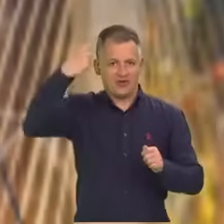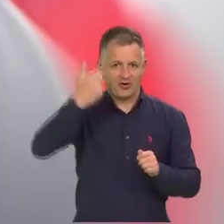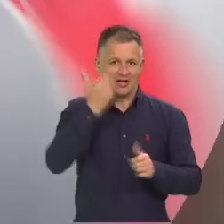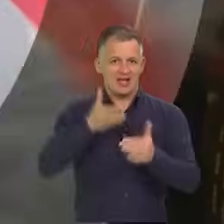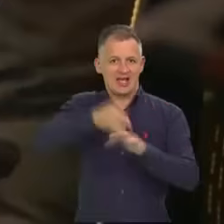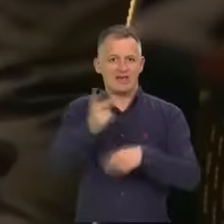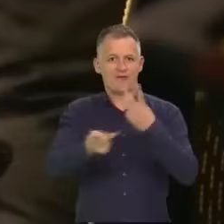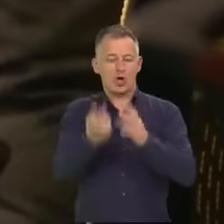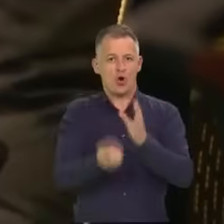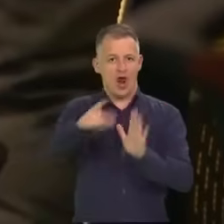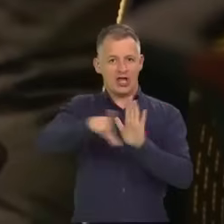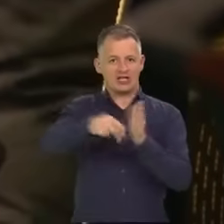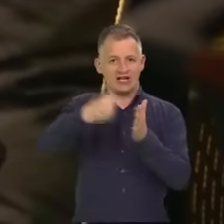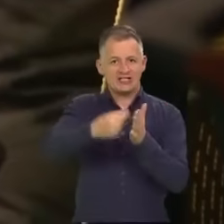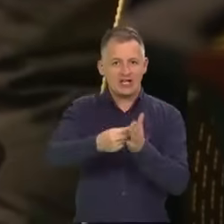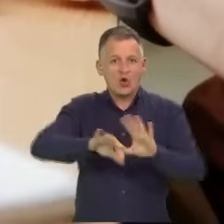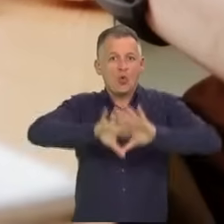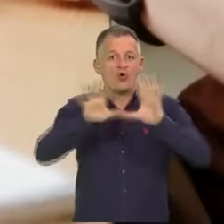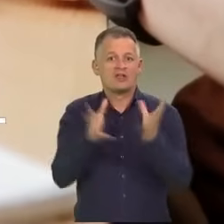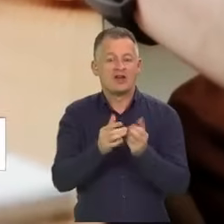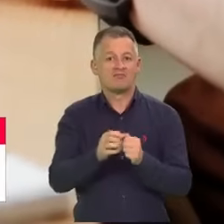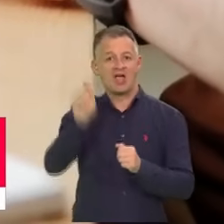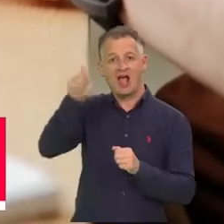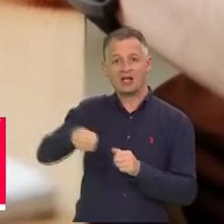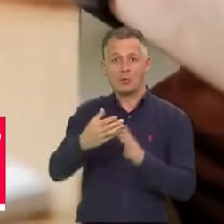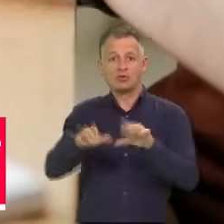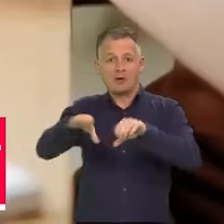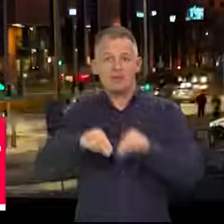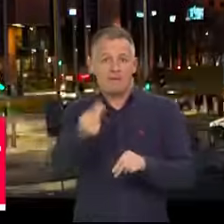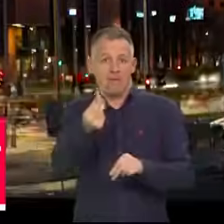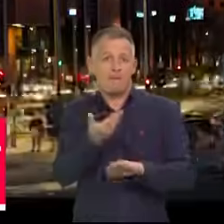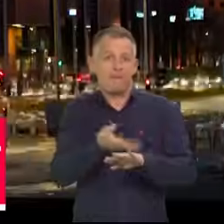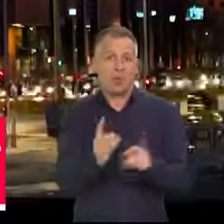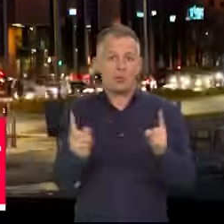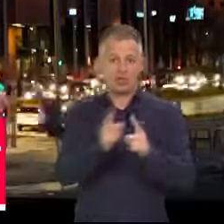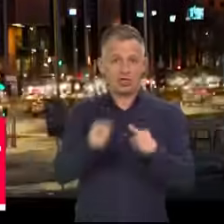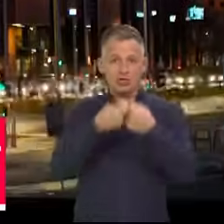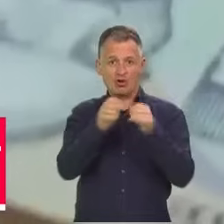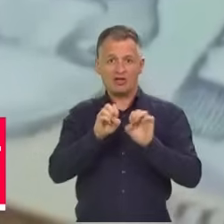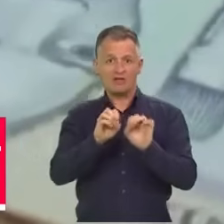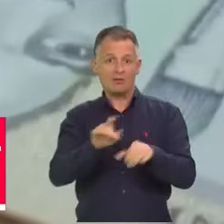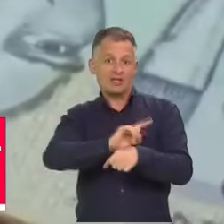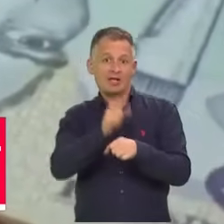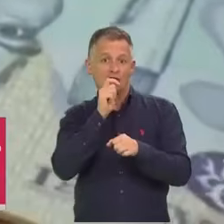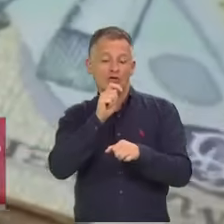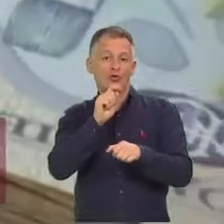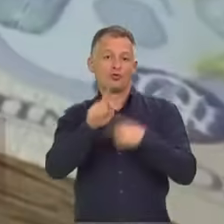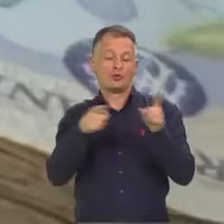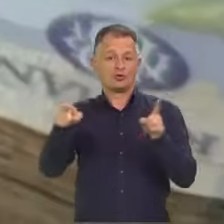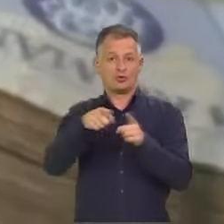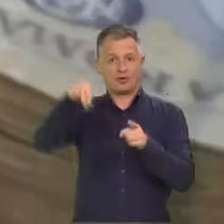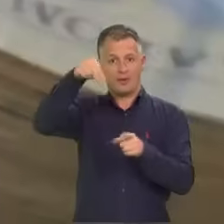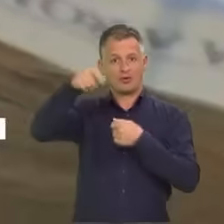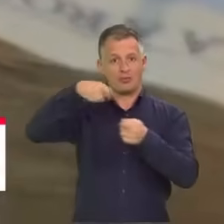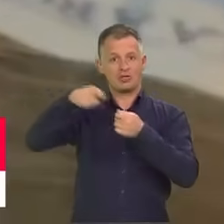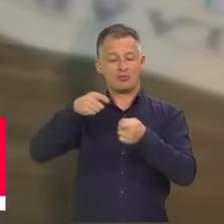intră în vigoare noua lege a salarizării unitare. Pe card, mulți dintre ei vor primi bani mai puțin. Toate detaliile imediat după o scurtă pauză